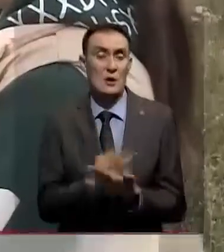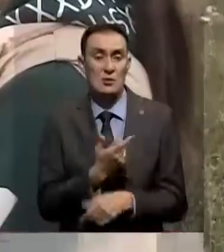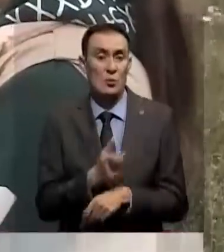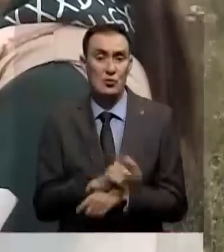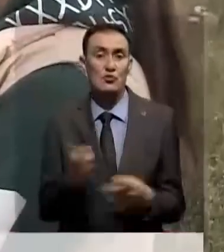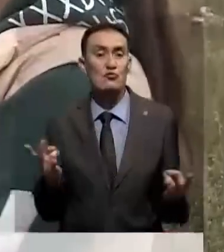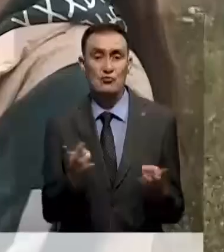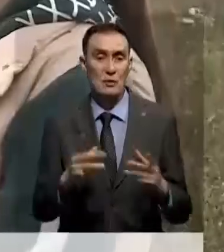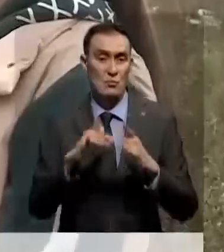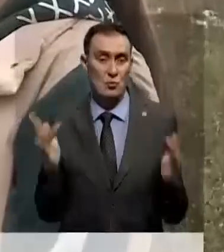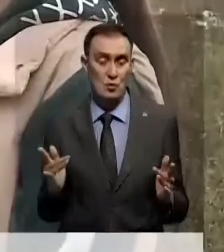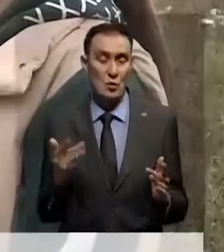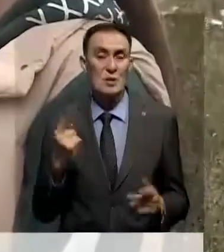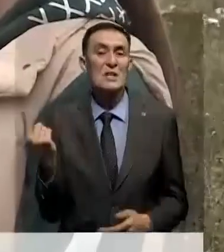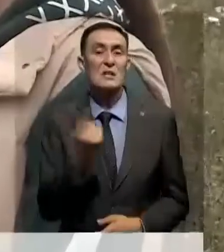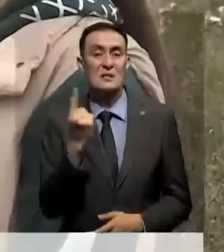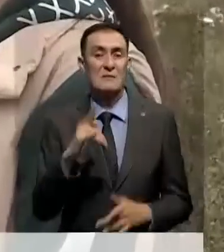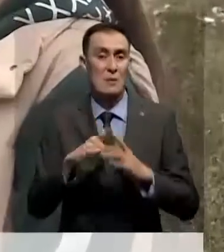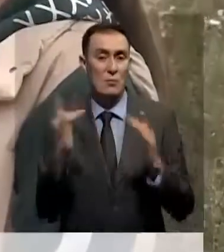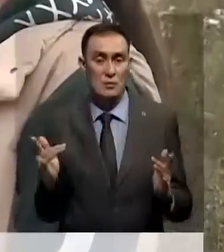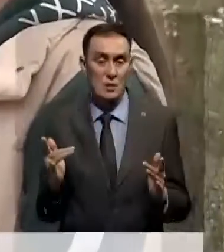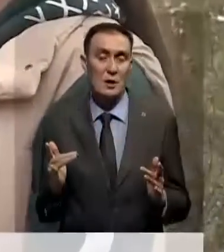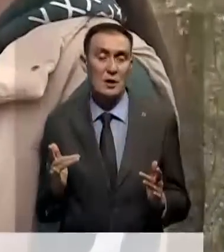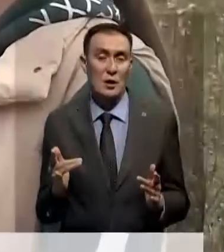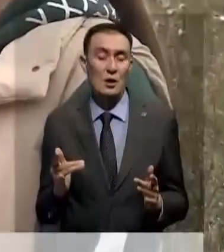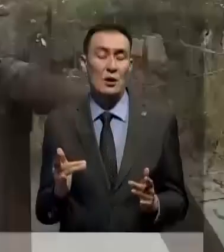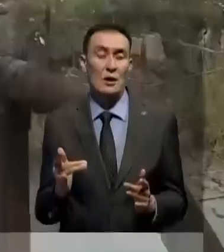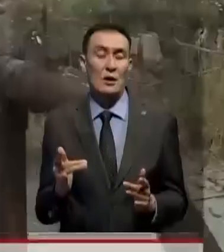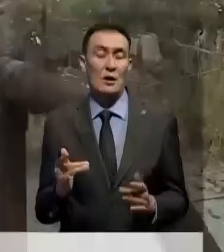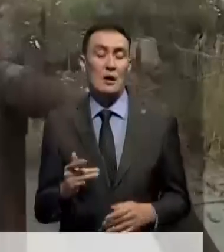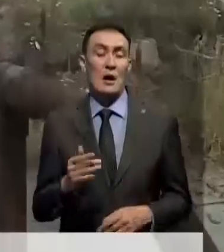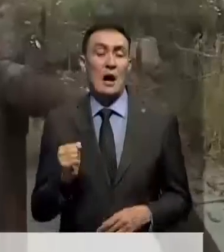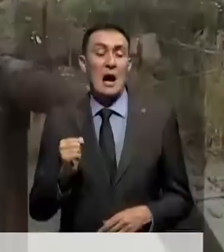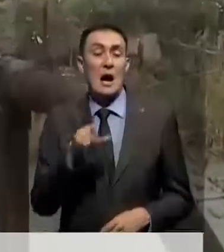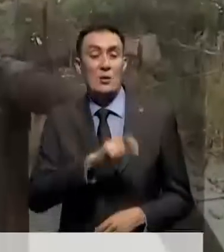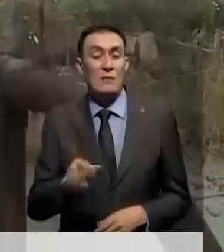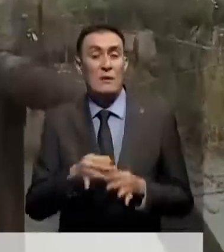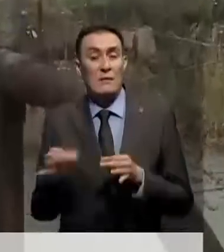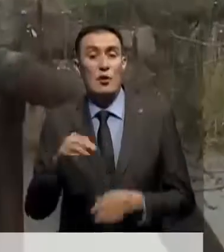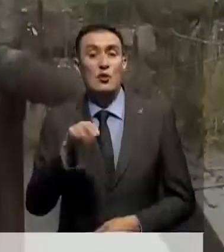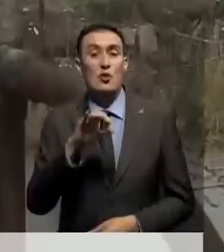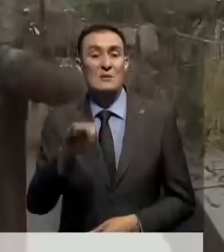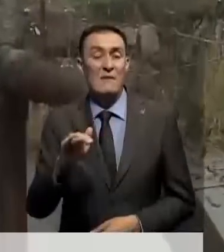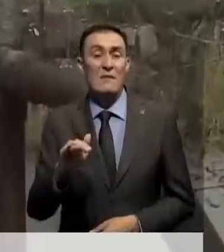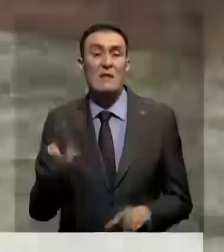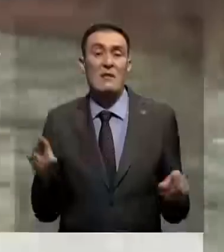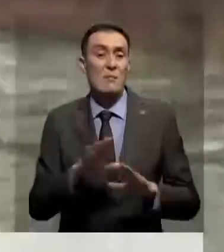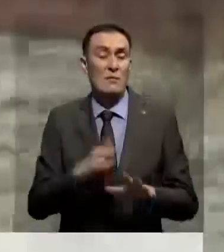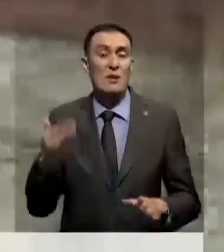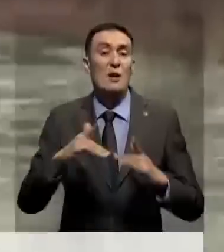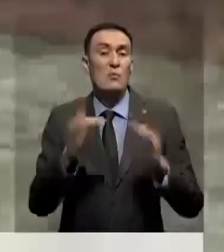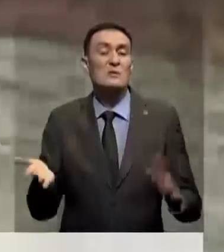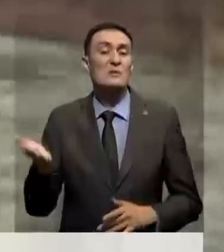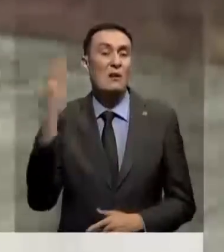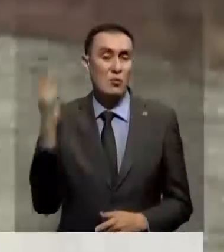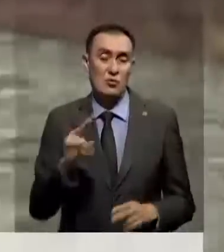нужный мост. Он тут единственный в округе, ну, не считая трассы самой. А вот жителям района Досав повезло меньше. Их мост